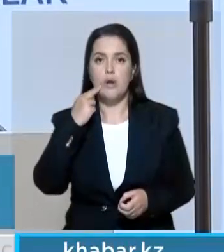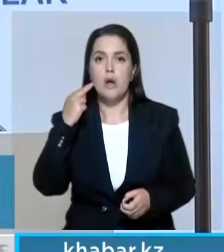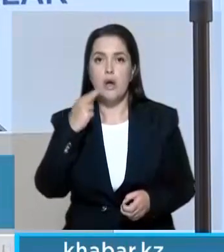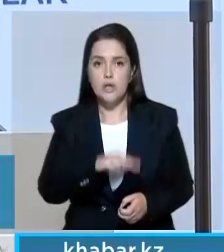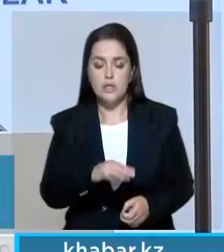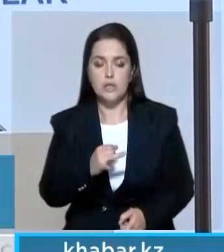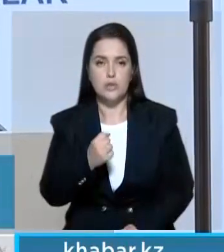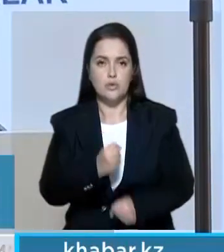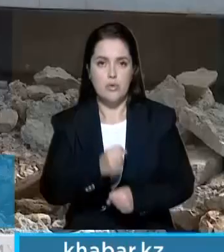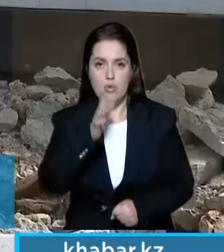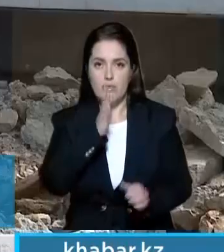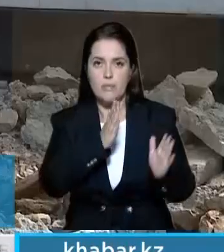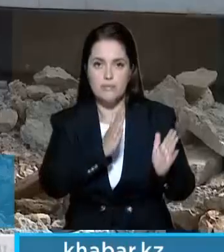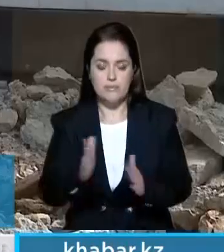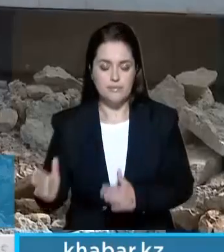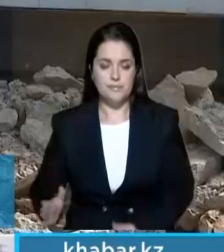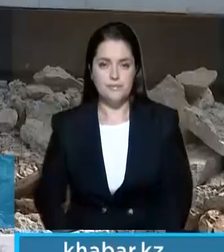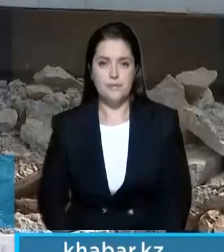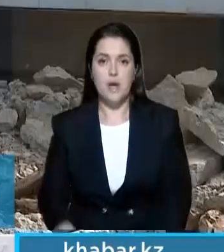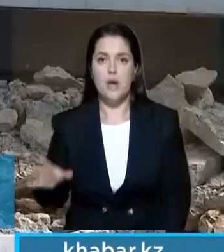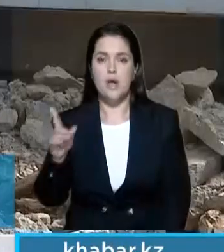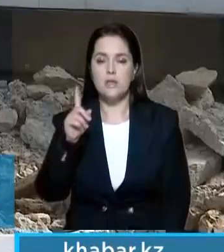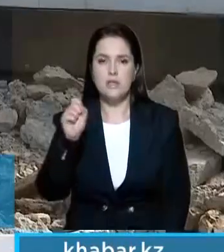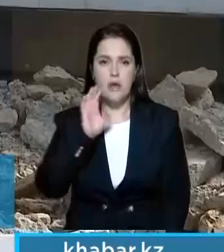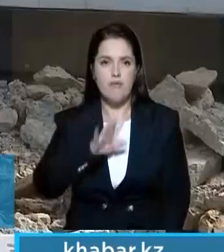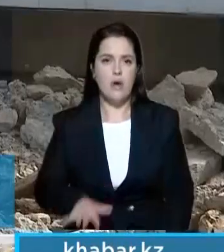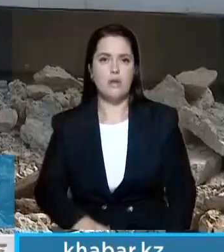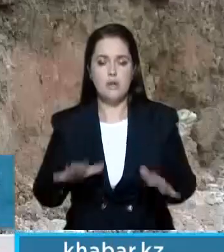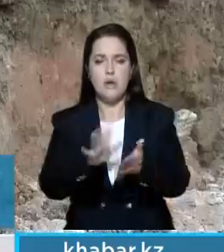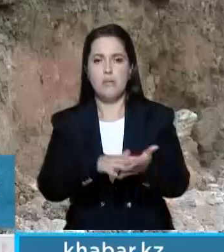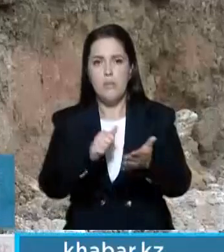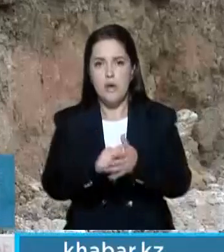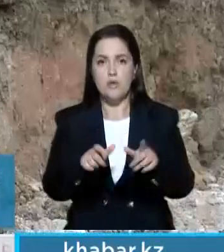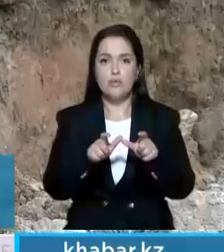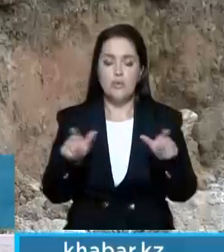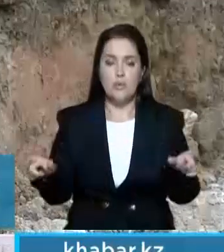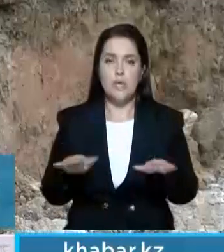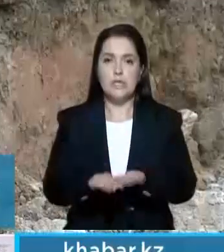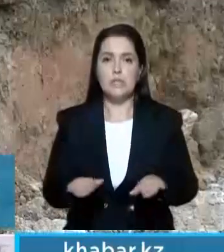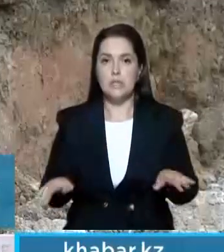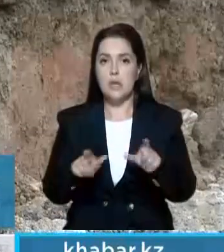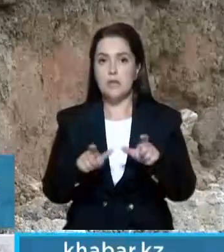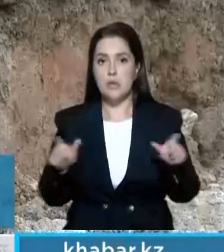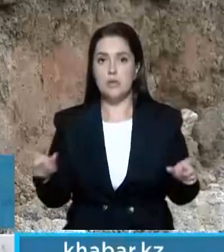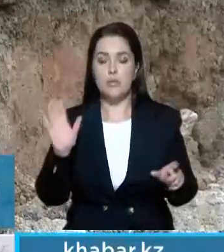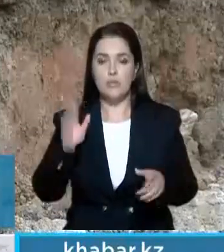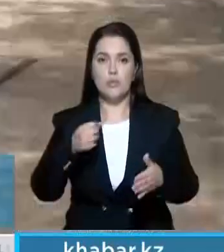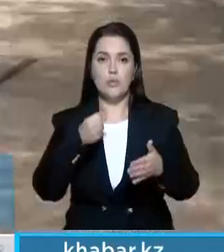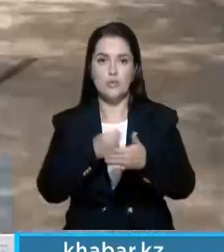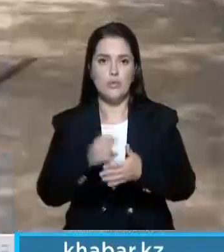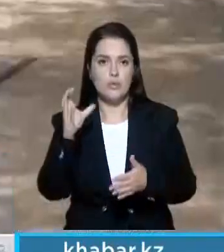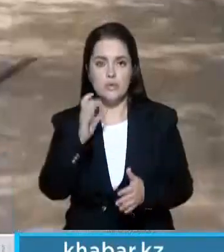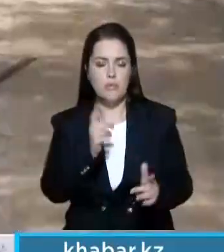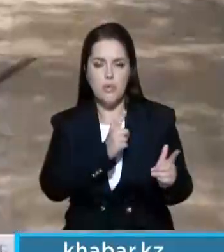и строго в пределах сметы. Все последствия паводковых разрушений зданий, школ и детских садов устранят до начала нового